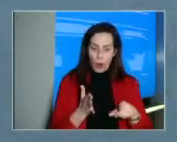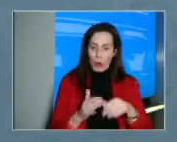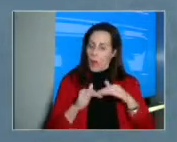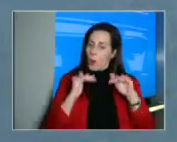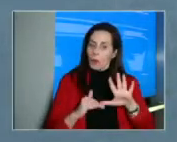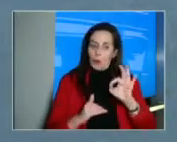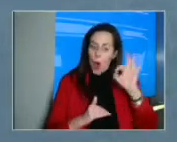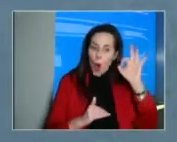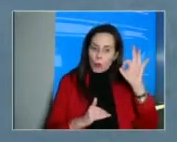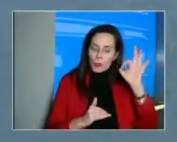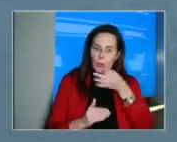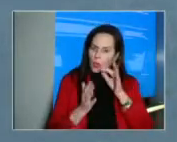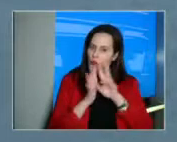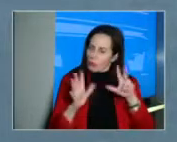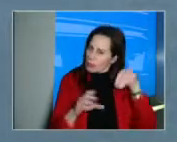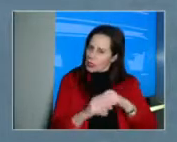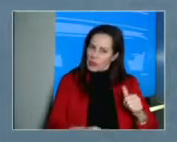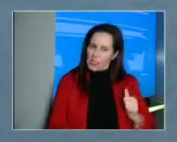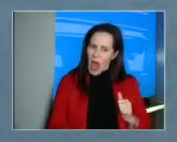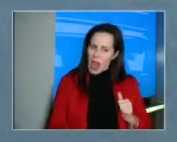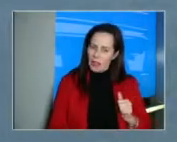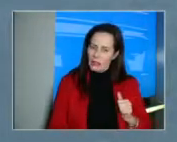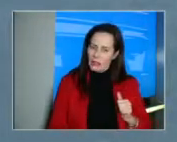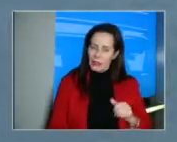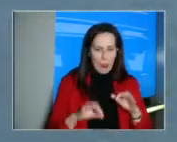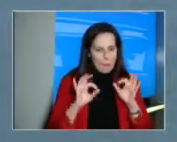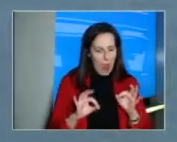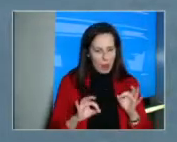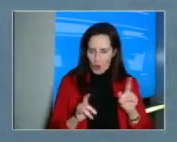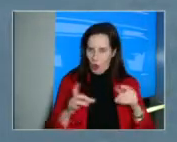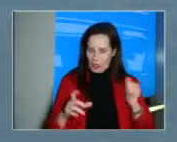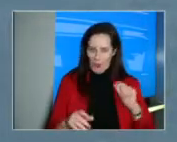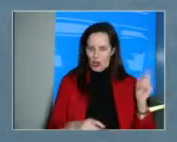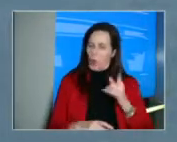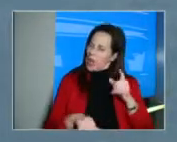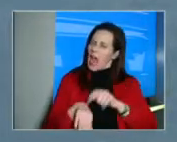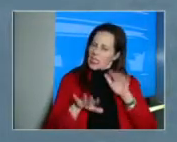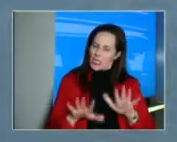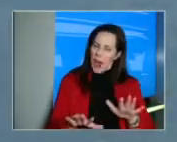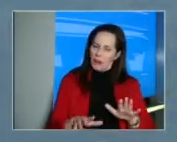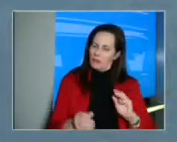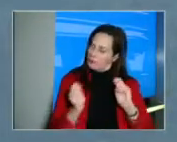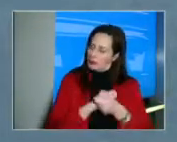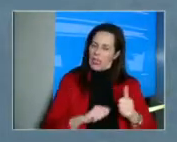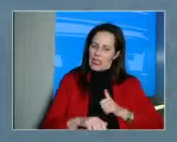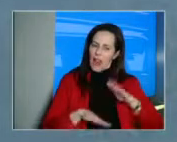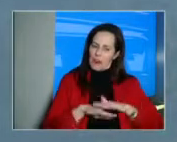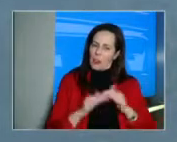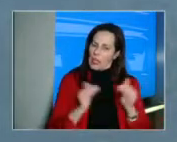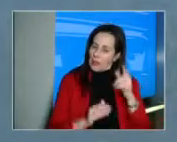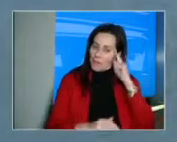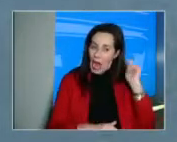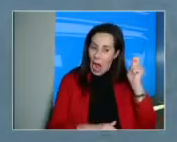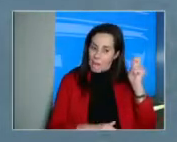פחות מ-50% מבני ה-18 מתגייסים היום לצה"ל. ממש לא צבא העם. אז אולי הגיע הזמן לעבור לצבא מקצועי קטן